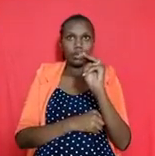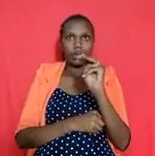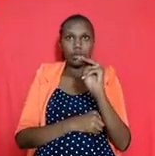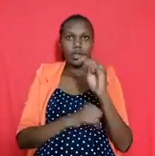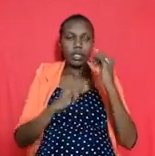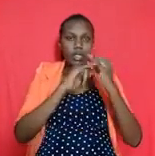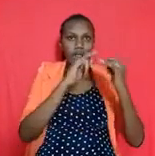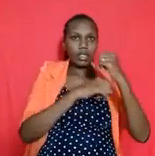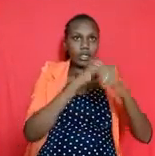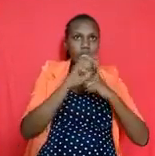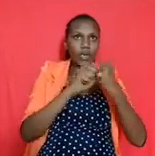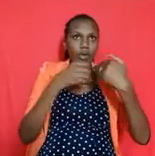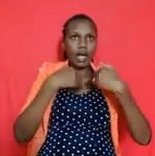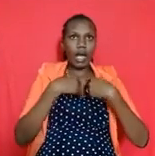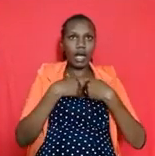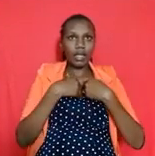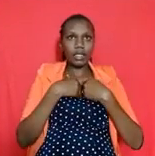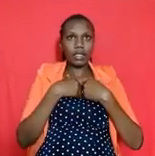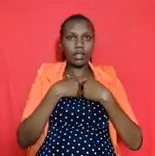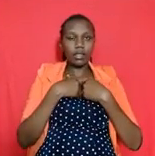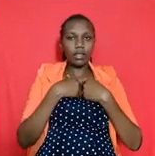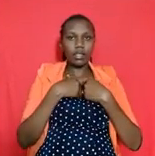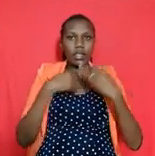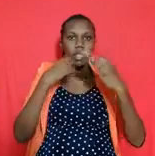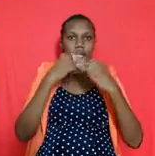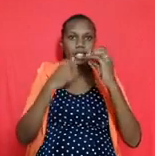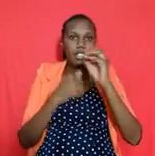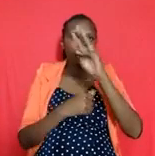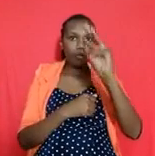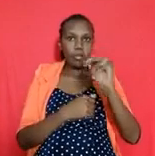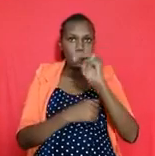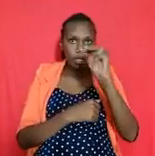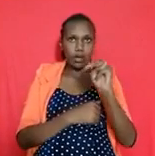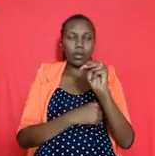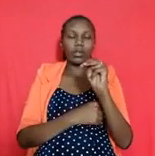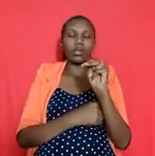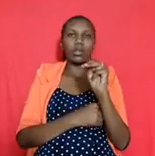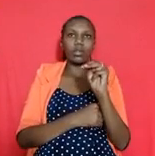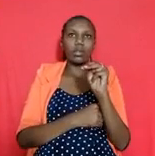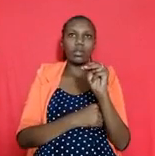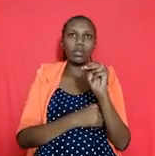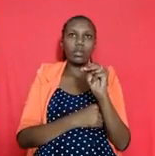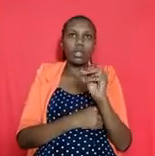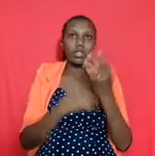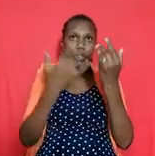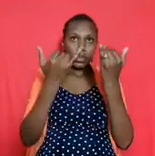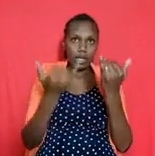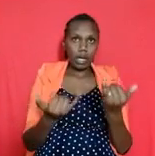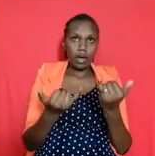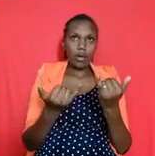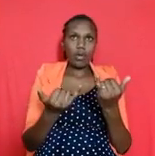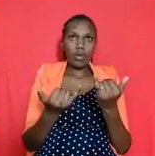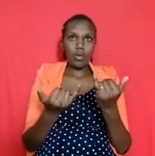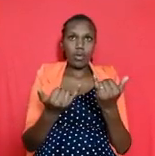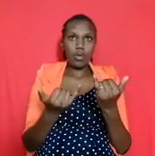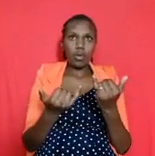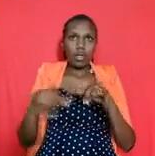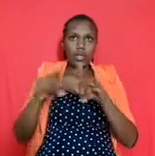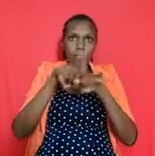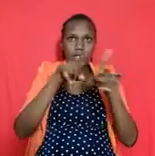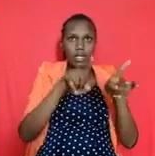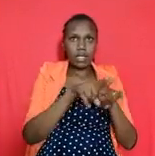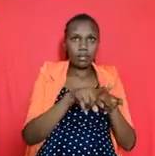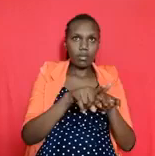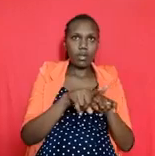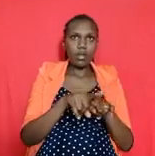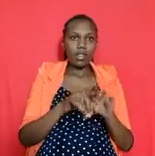mwakore urathirie twari na mirongo milioni mirongo enana na ocio ngi mirongo enana koguo ona